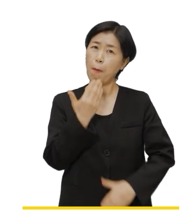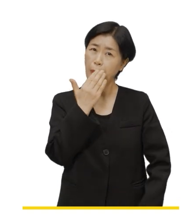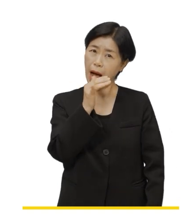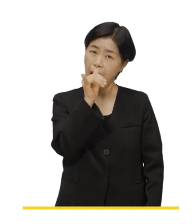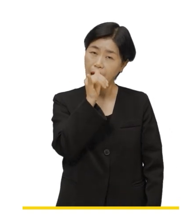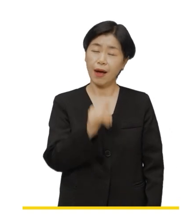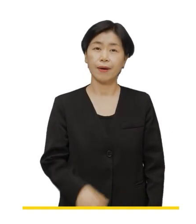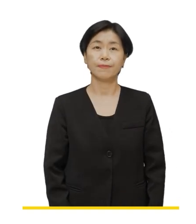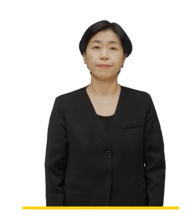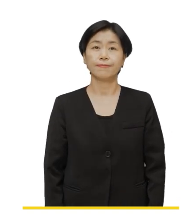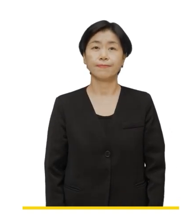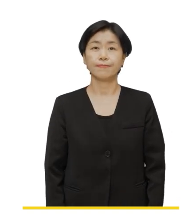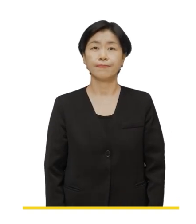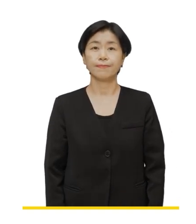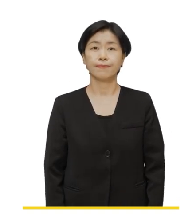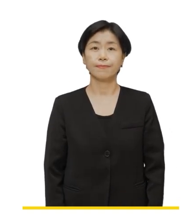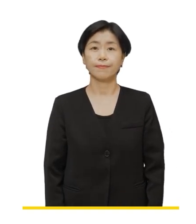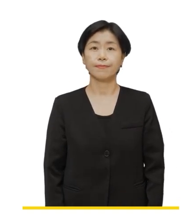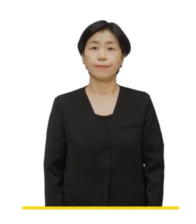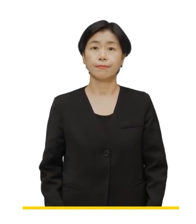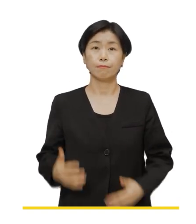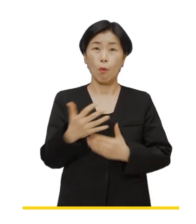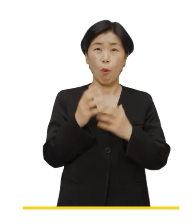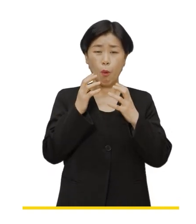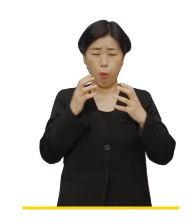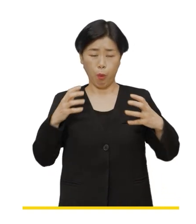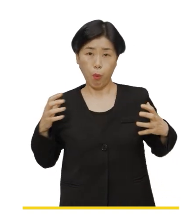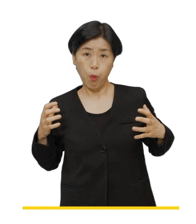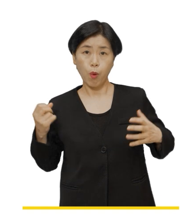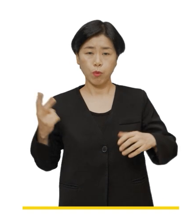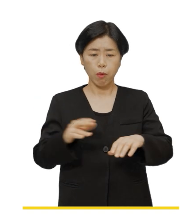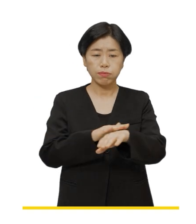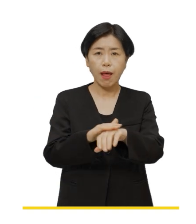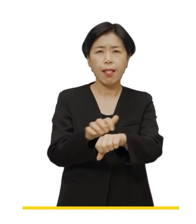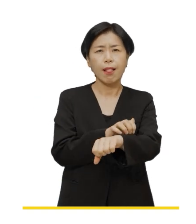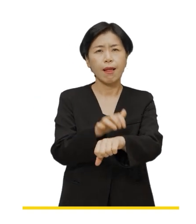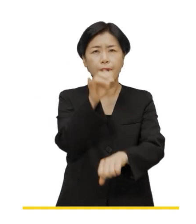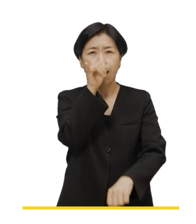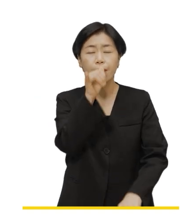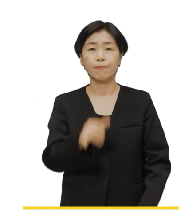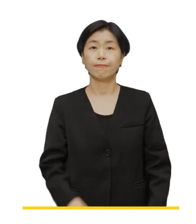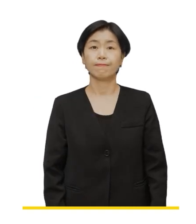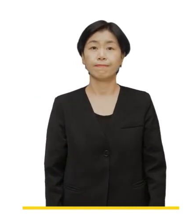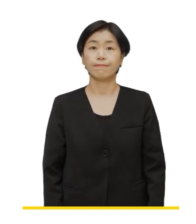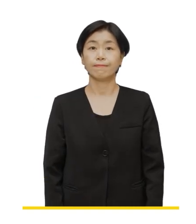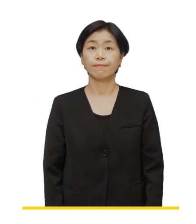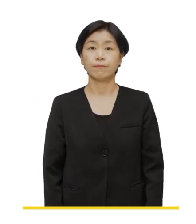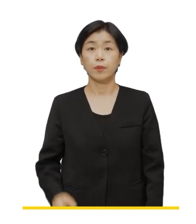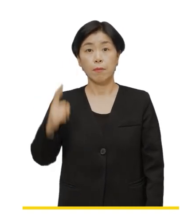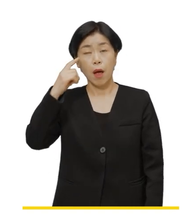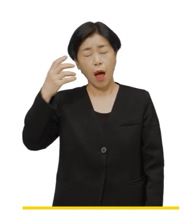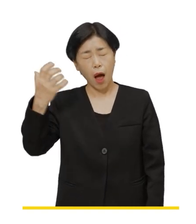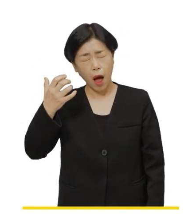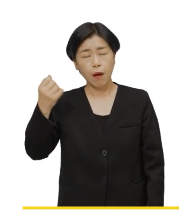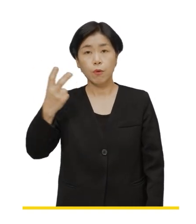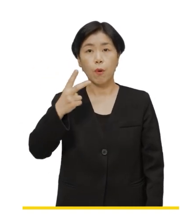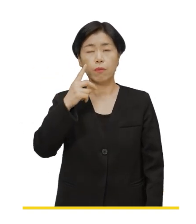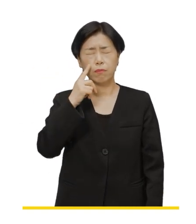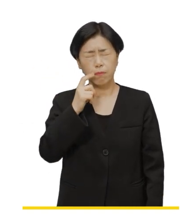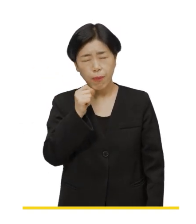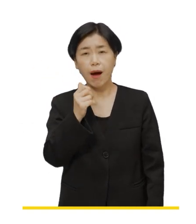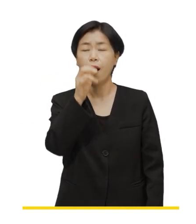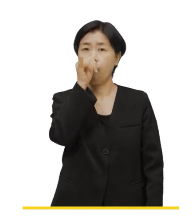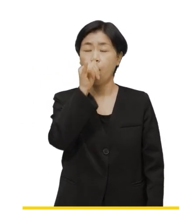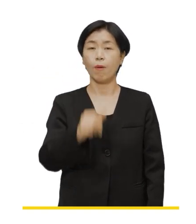생길 수 있어요. 몸이 붓거나 피부가 가려울 수 있어요. 머리가 아프거나